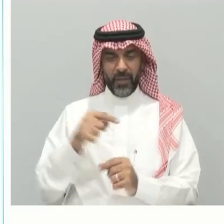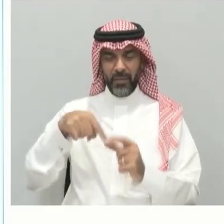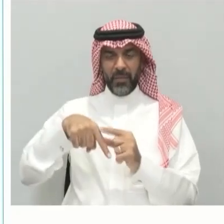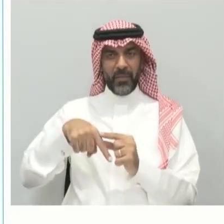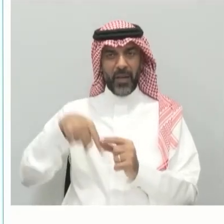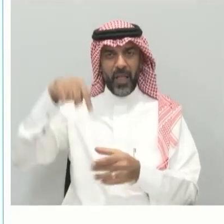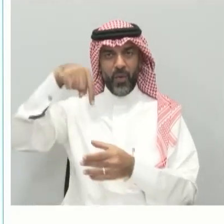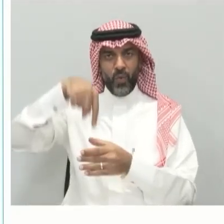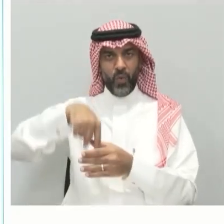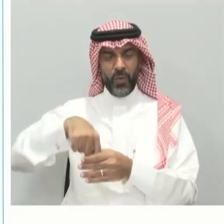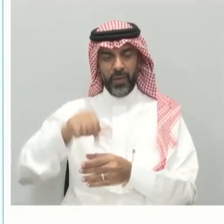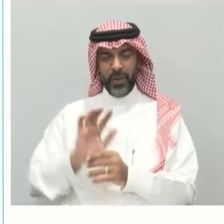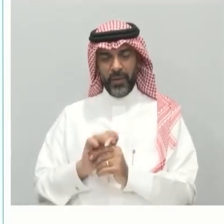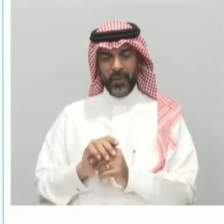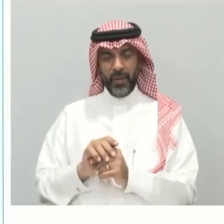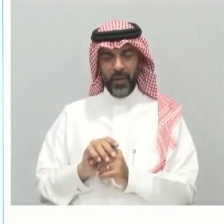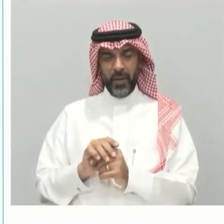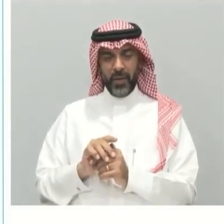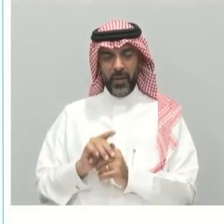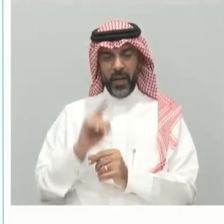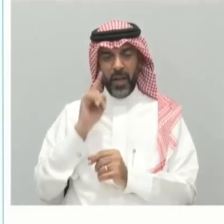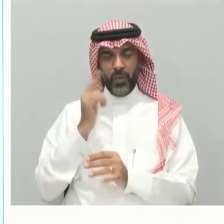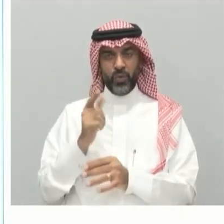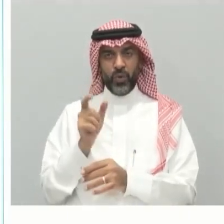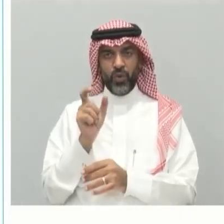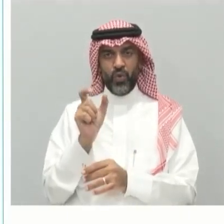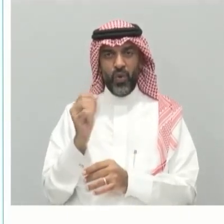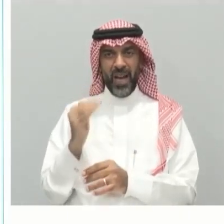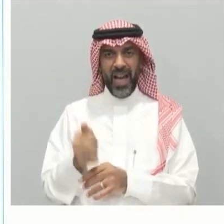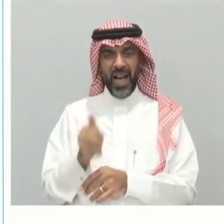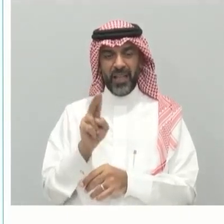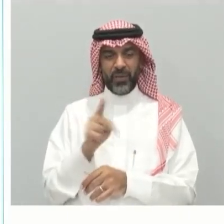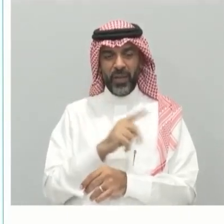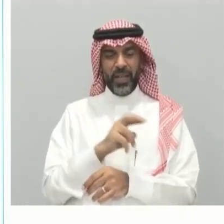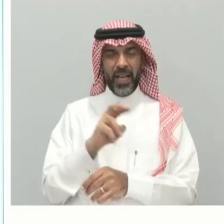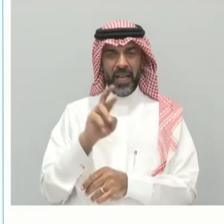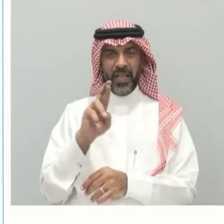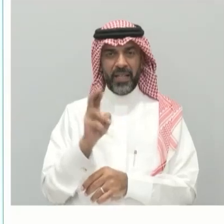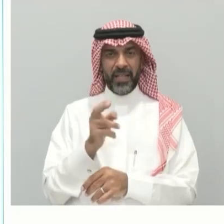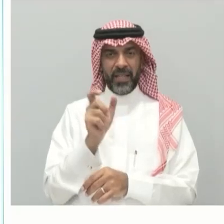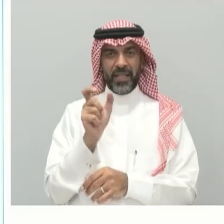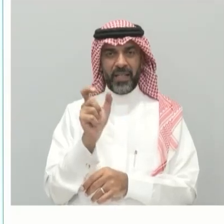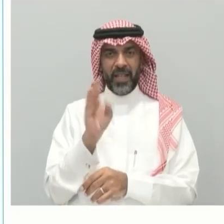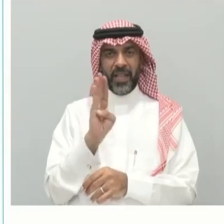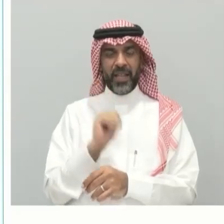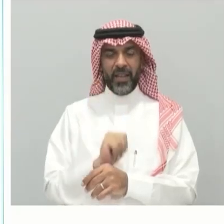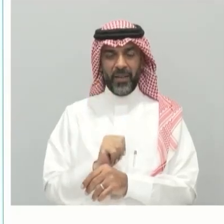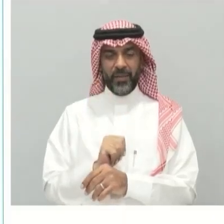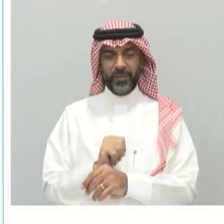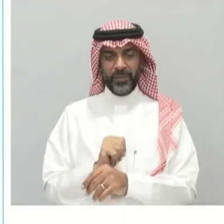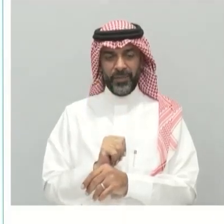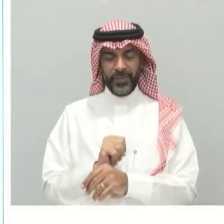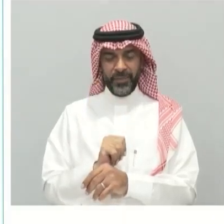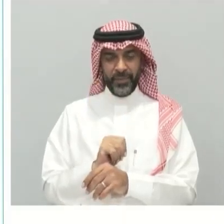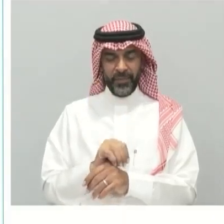فمثلا عندي هنا هذا القطب انا مستعمل ماذا النحاس وهنا الزنك اللي هو الخارصين فبالتالي كل واحد منهم لابد ان